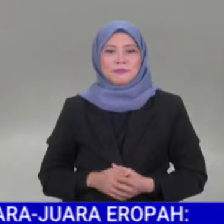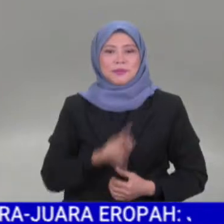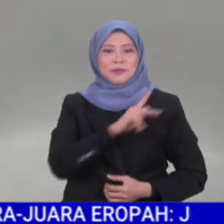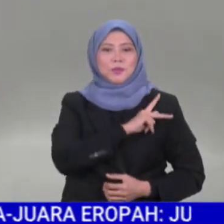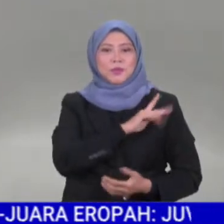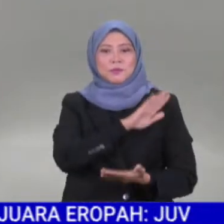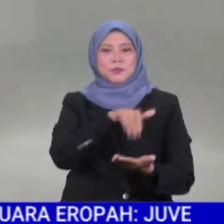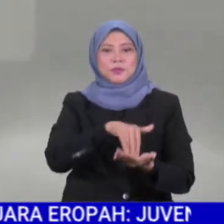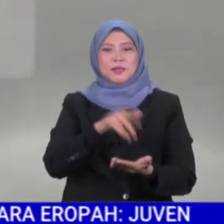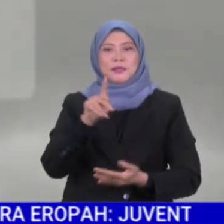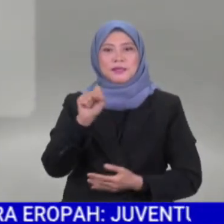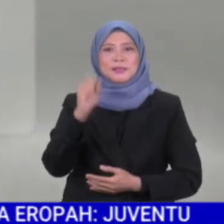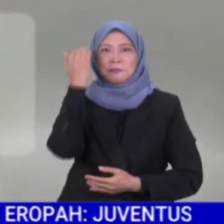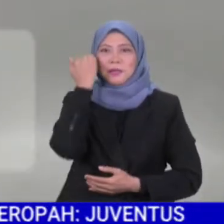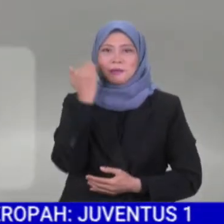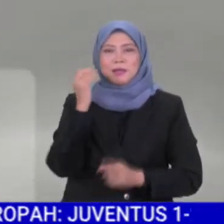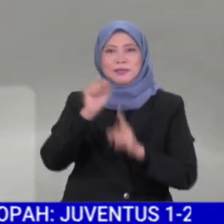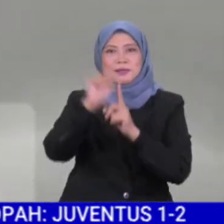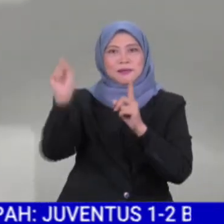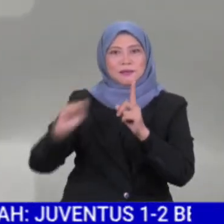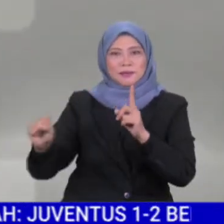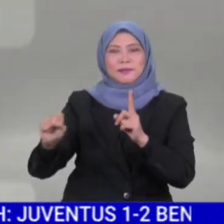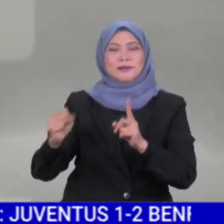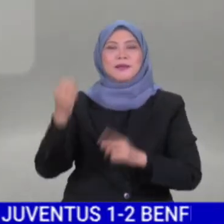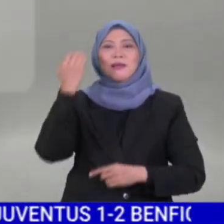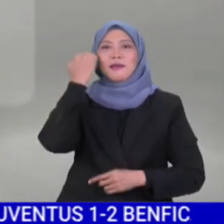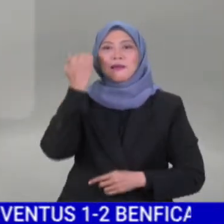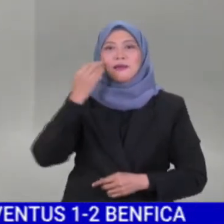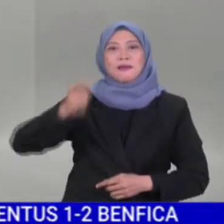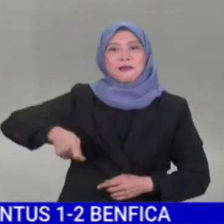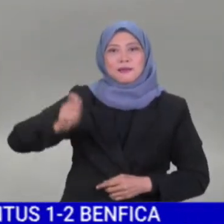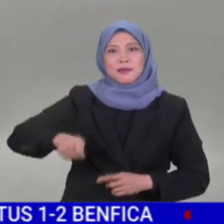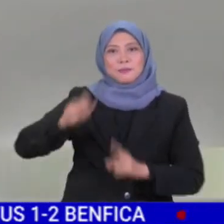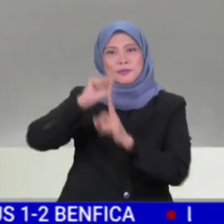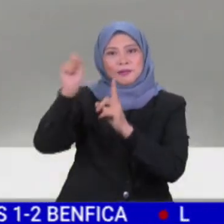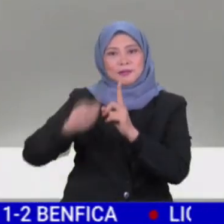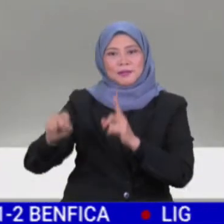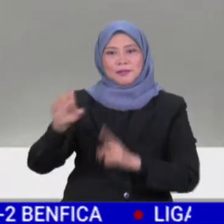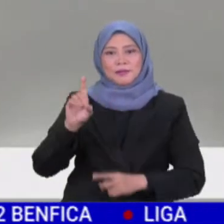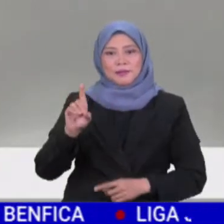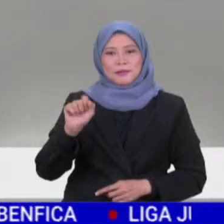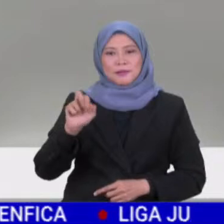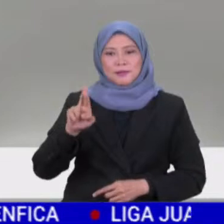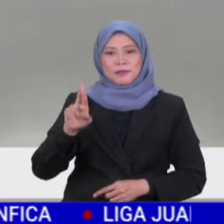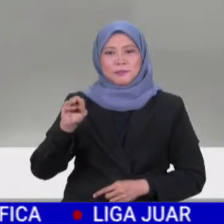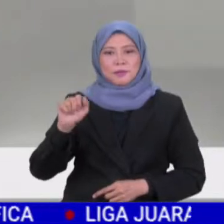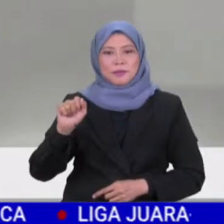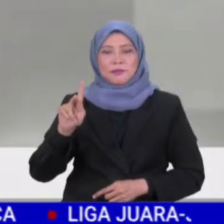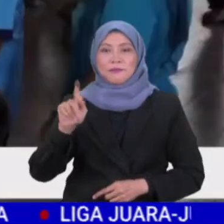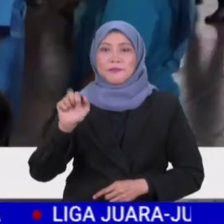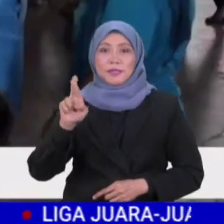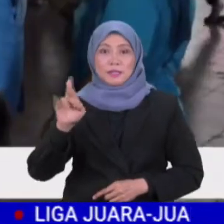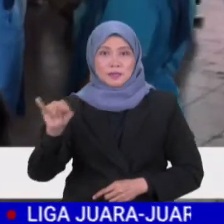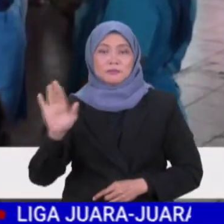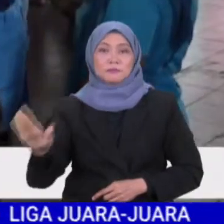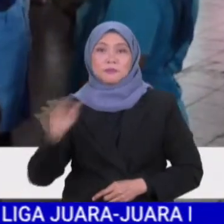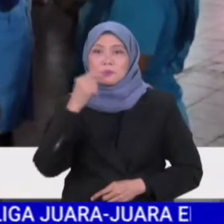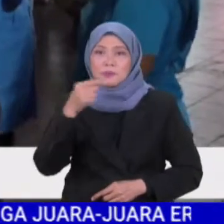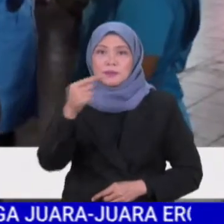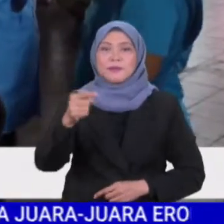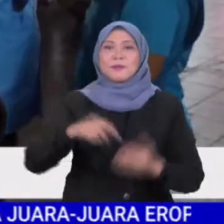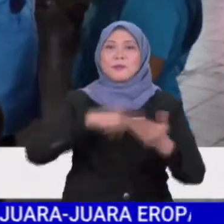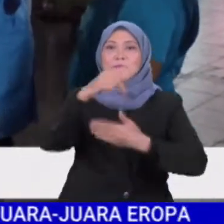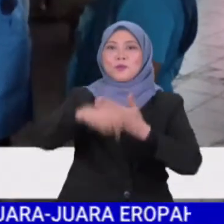Ketua Pusat Kes Mahkamah Sandakan merangkap Hakim Session Sandakan Dharma Fikri Abu Adam dalam kenyataan berkata